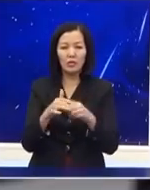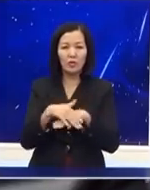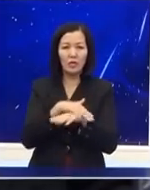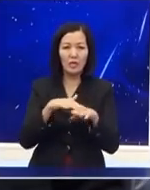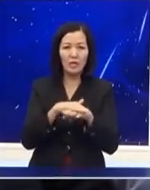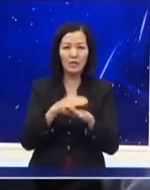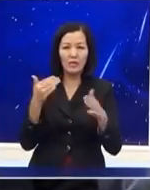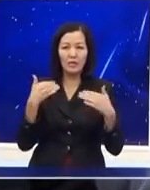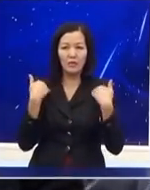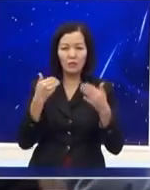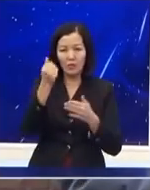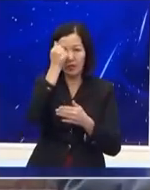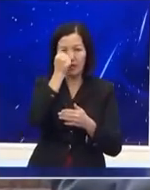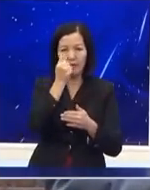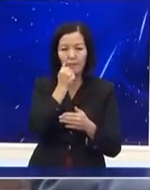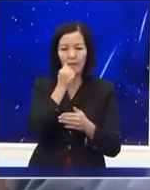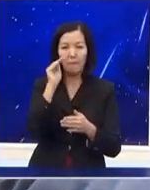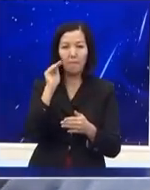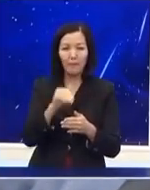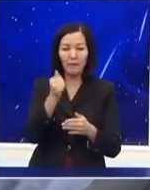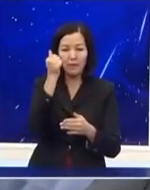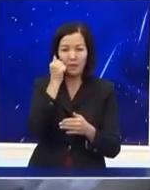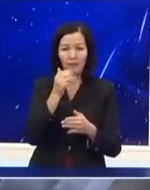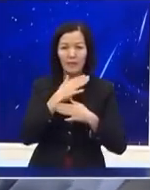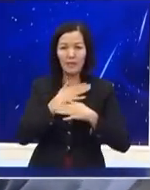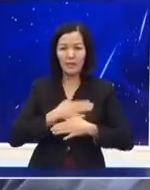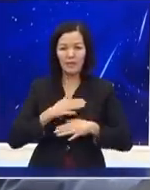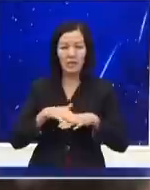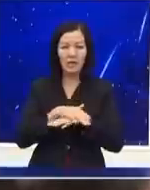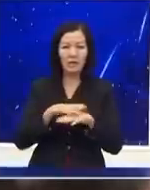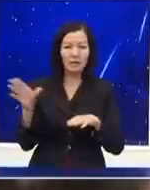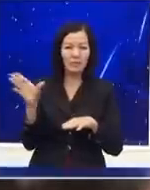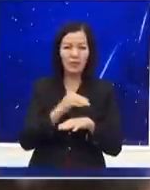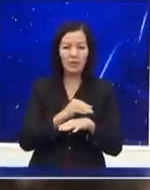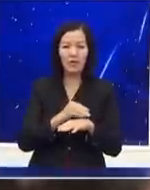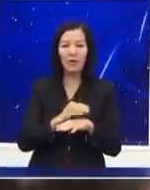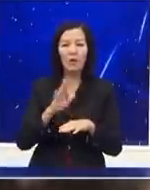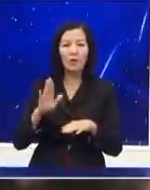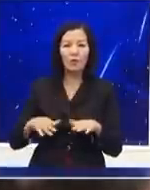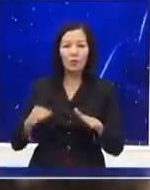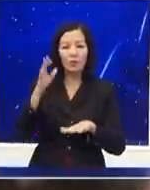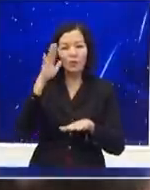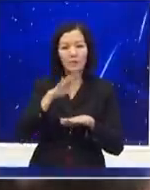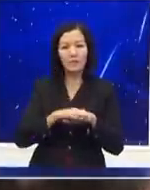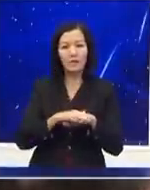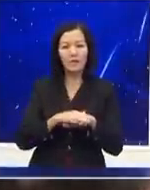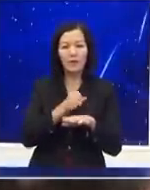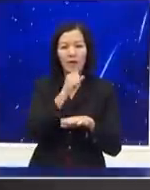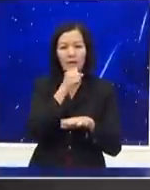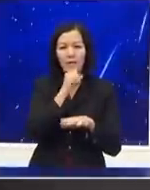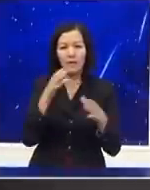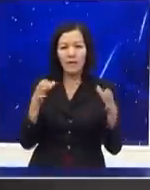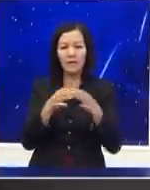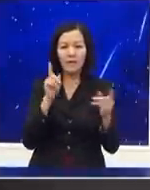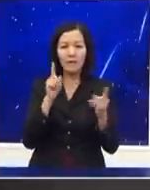Жасымыз ұзақ болсын. Мыңда бір рахмет. Сізге риза осы халықтың бәрі. Сапарының соңында Амандық Баталов ауылдағы ақсақалдармен